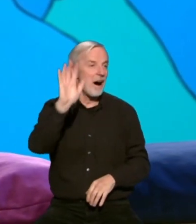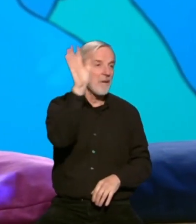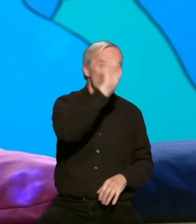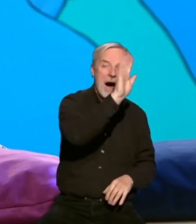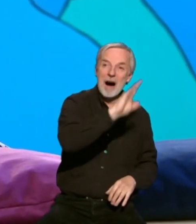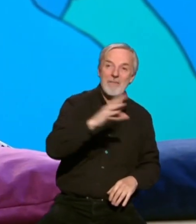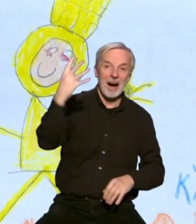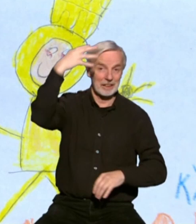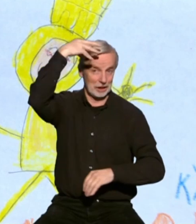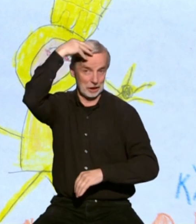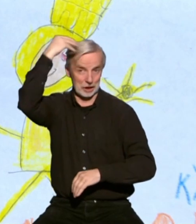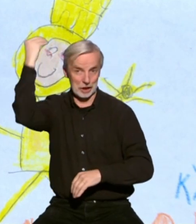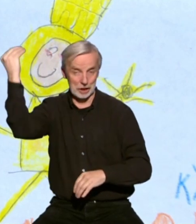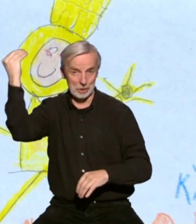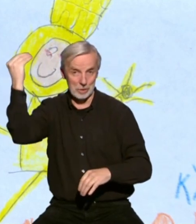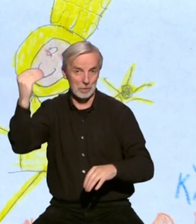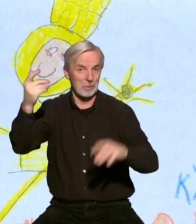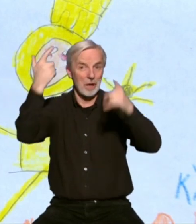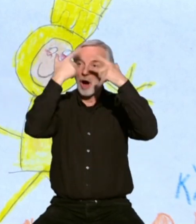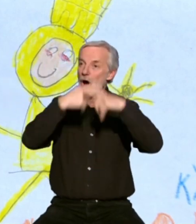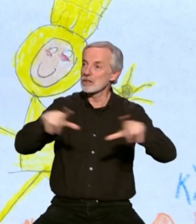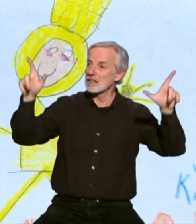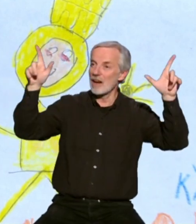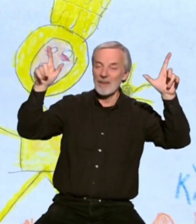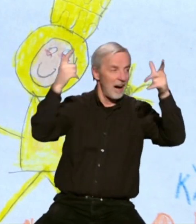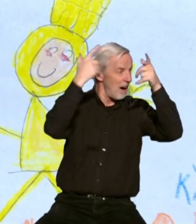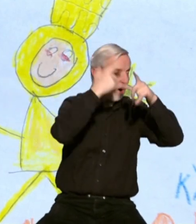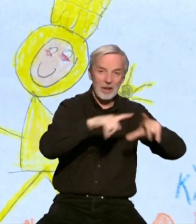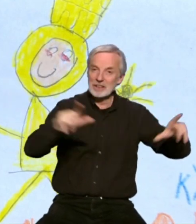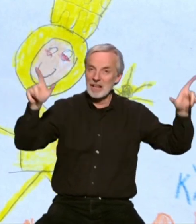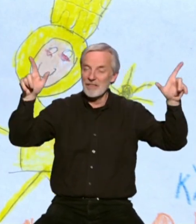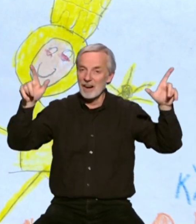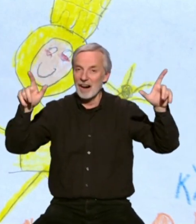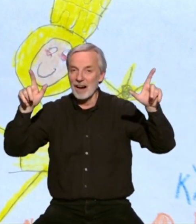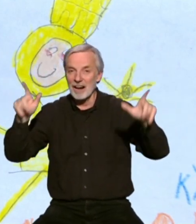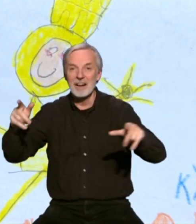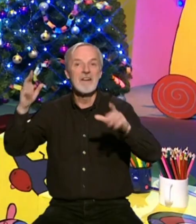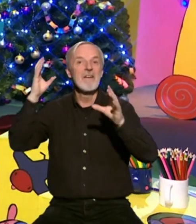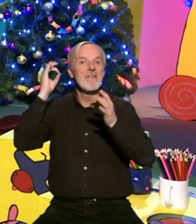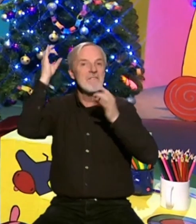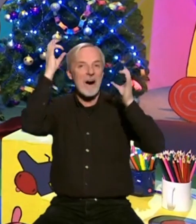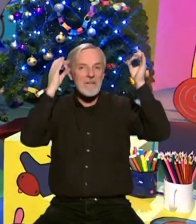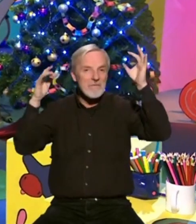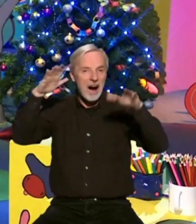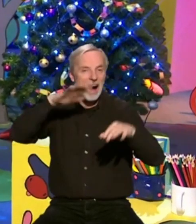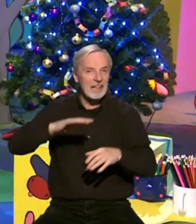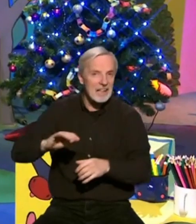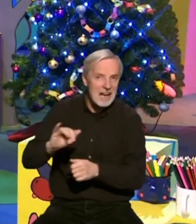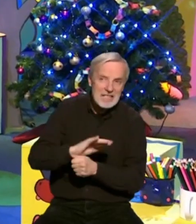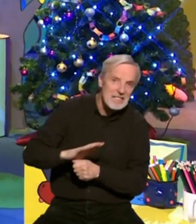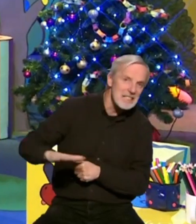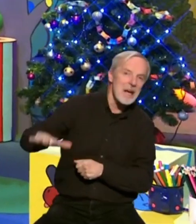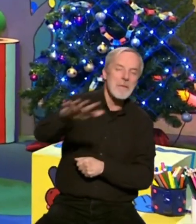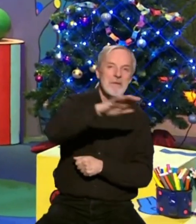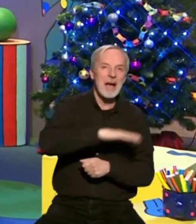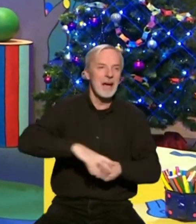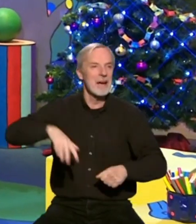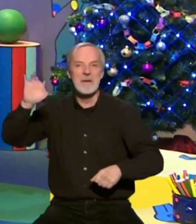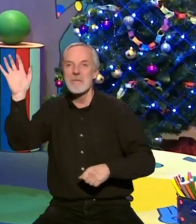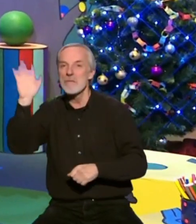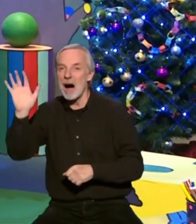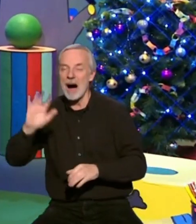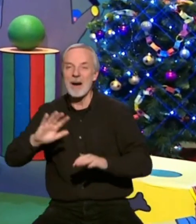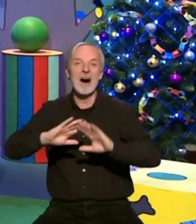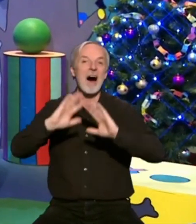sláva, ding dong, fanfár je mává, ding dong, všem